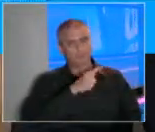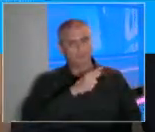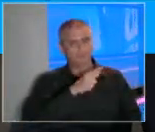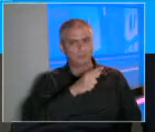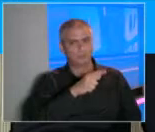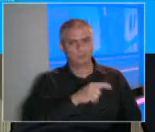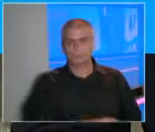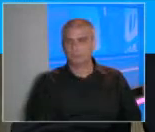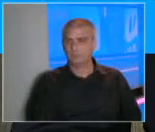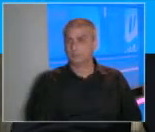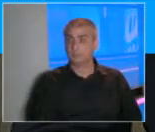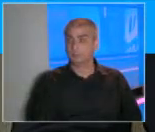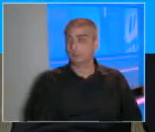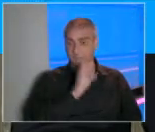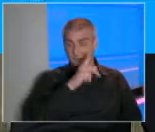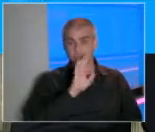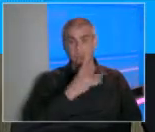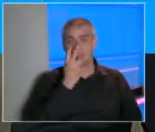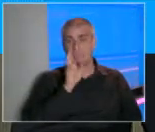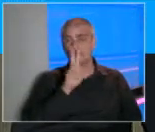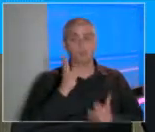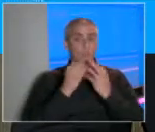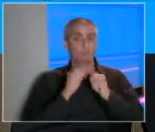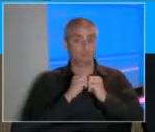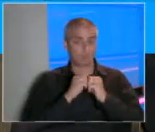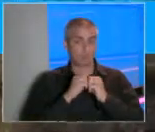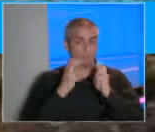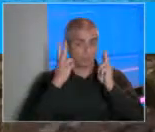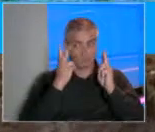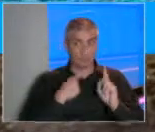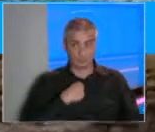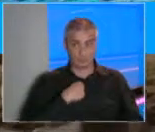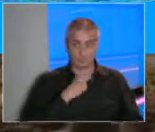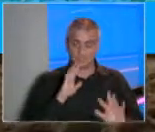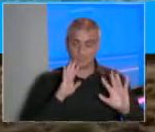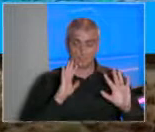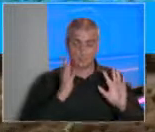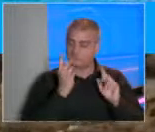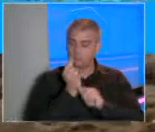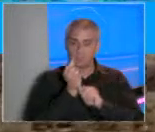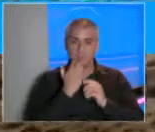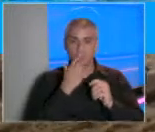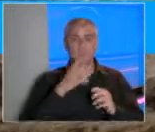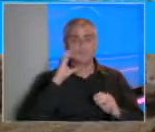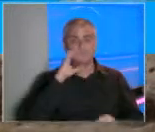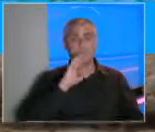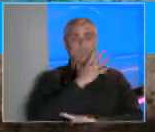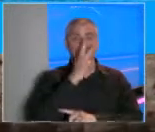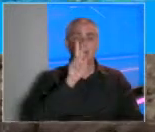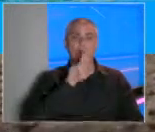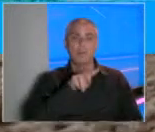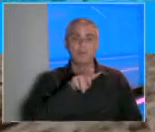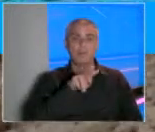כרמים? במצפה כרמים יש 42 משפחות, שחשוב לי ב-10 שניות להסביר, מצפה כרמים בשנת